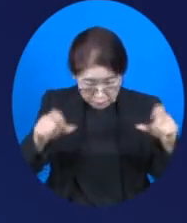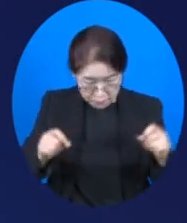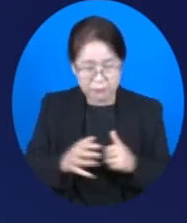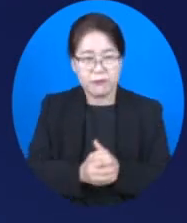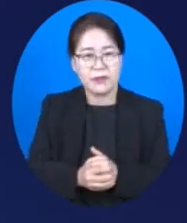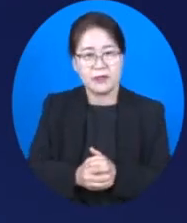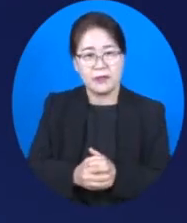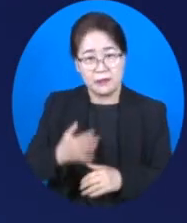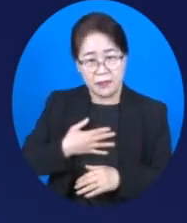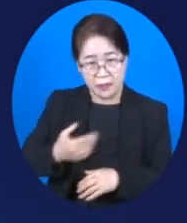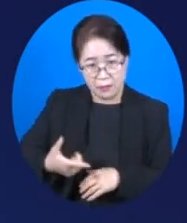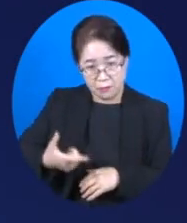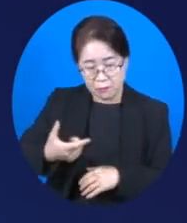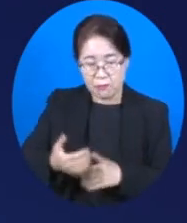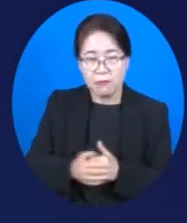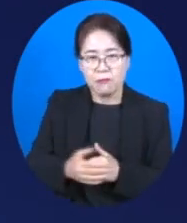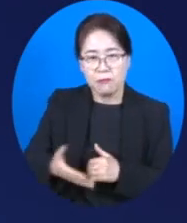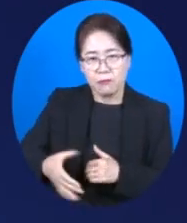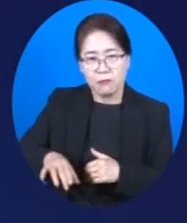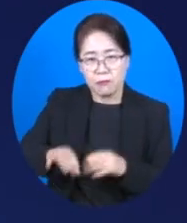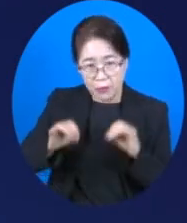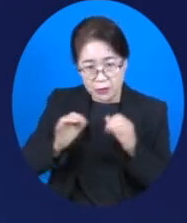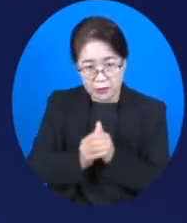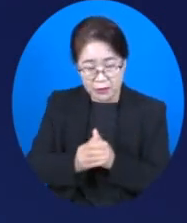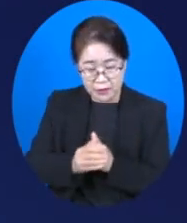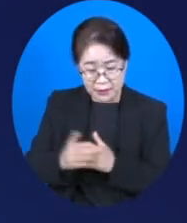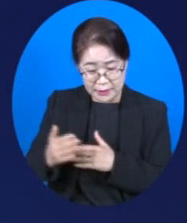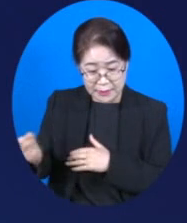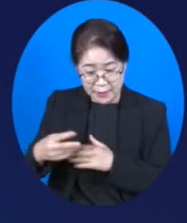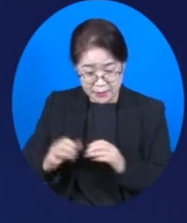후창해 주시기를 바랍니다. 다시 세상으로.